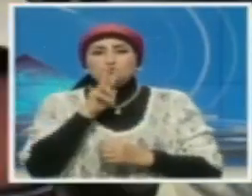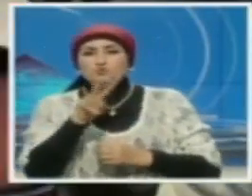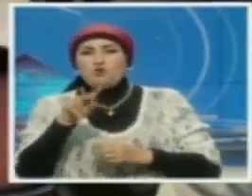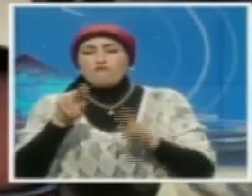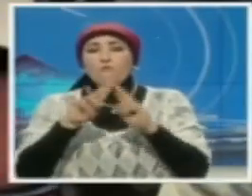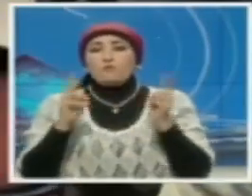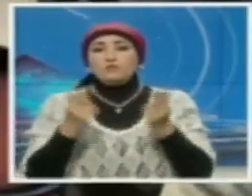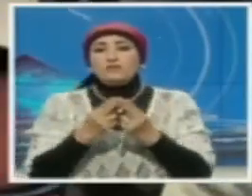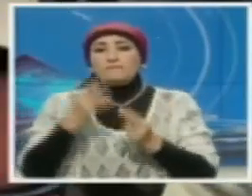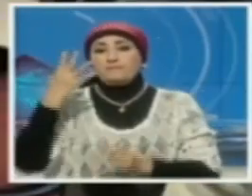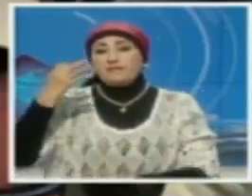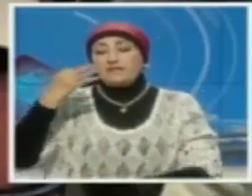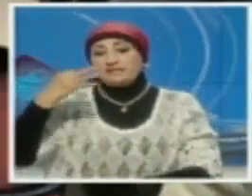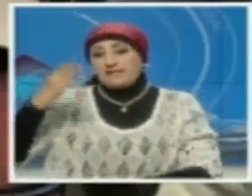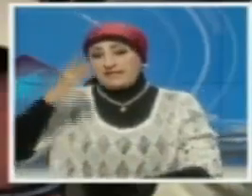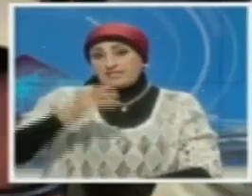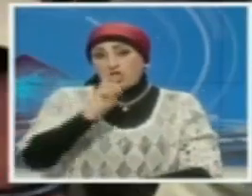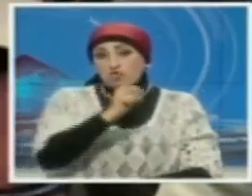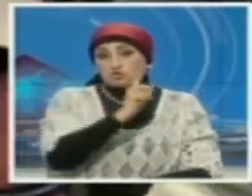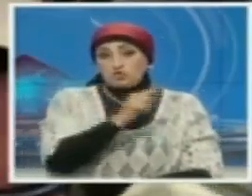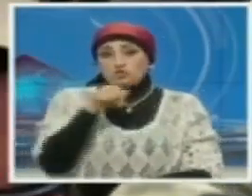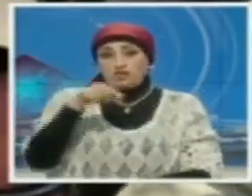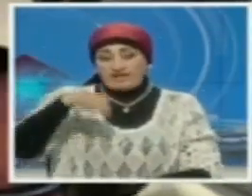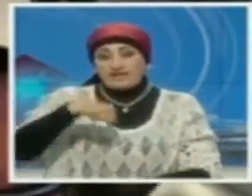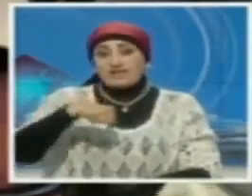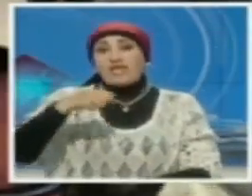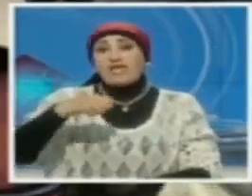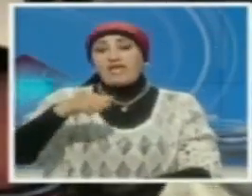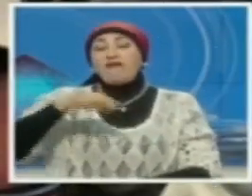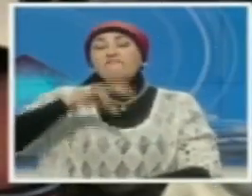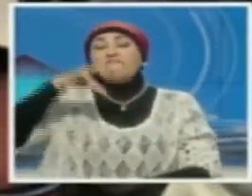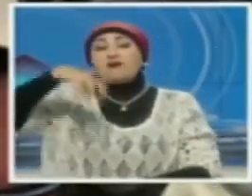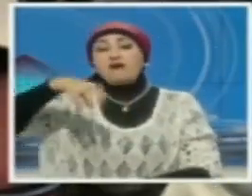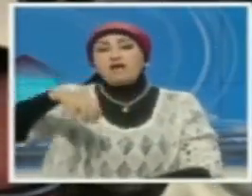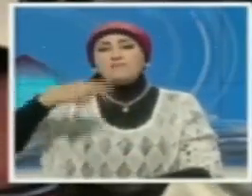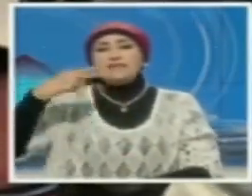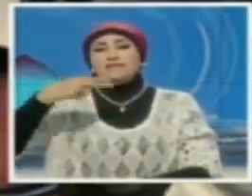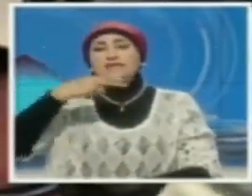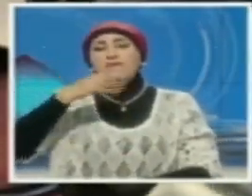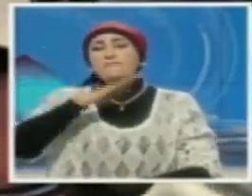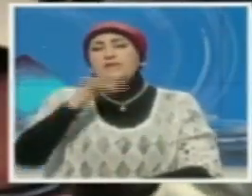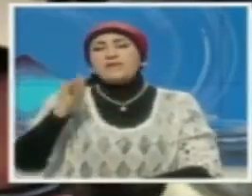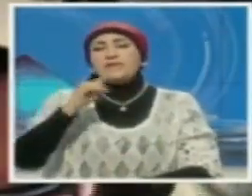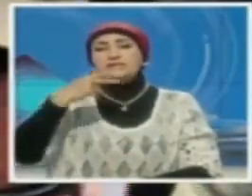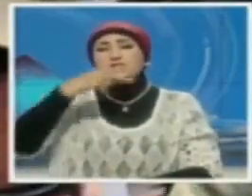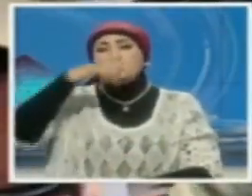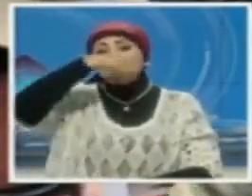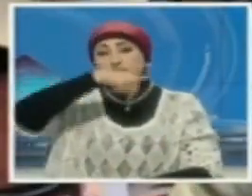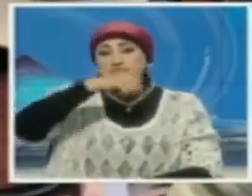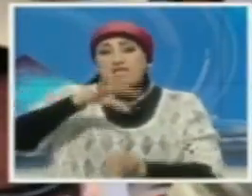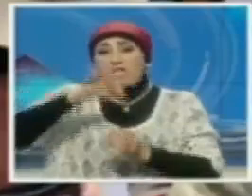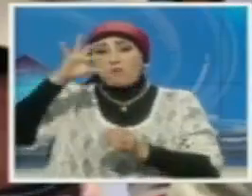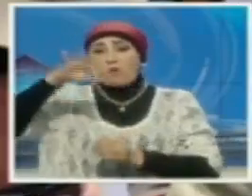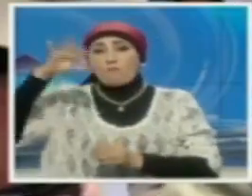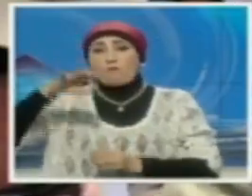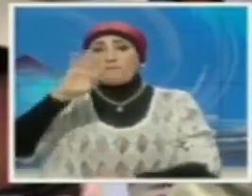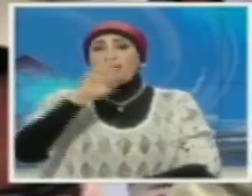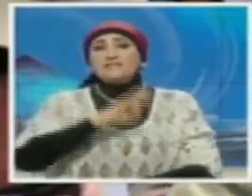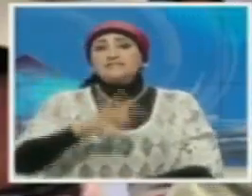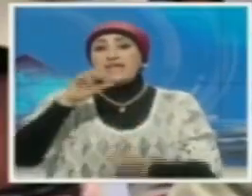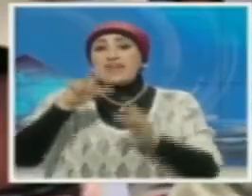يوم 3 نوفمبر في القاهرة، اللي هو من ال 162 مشروع اللي فازوا على المستوى الجمهورية سيتم اختيار